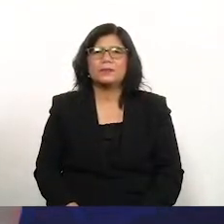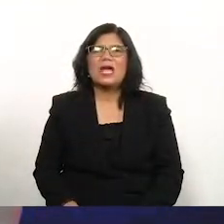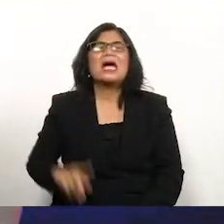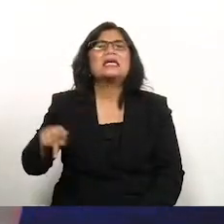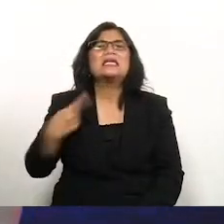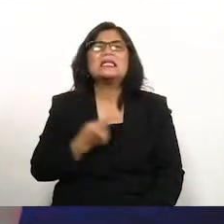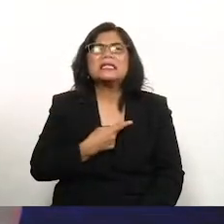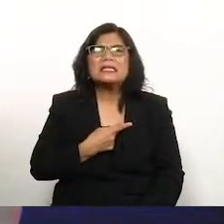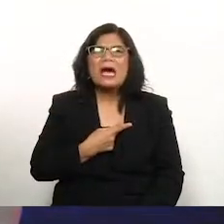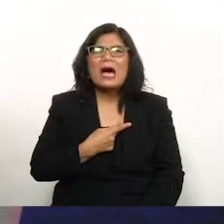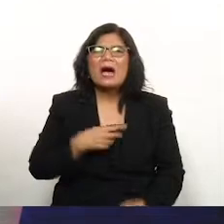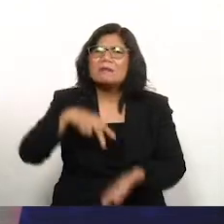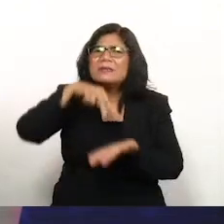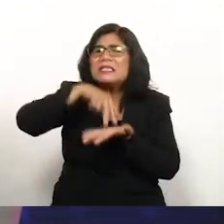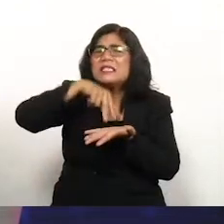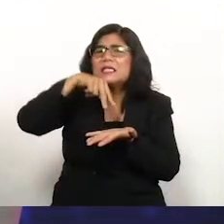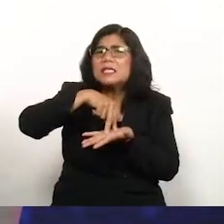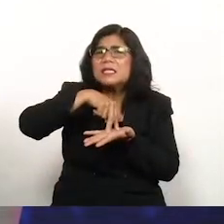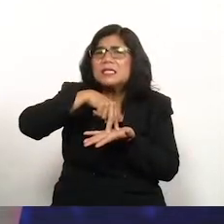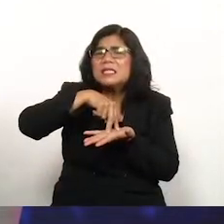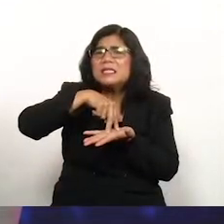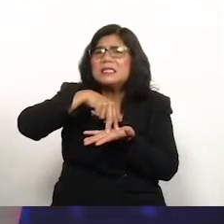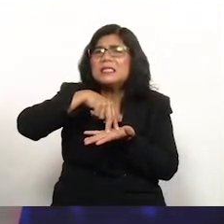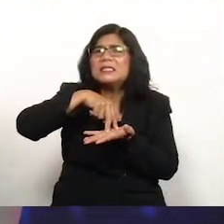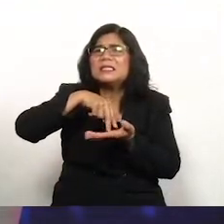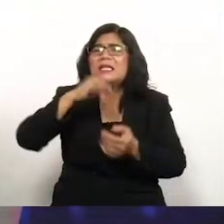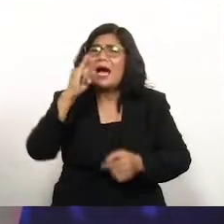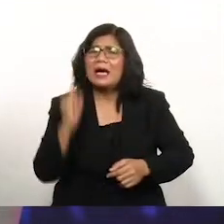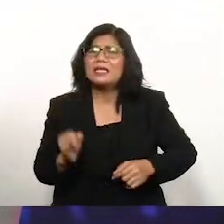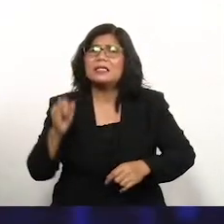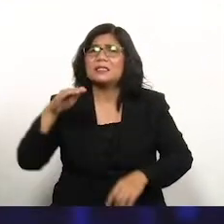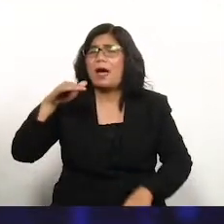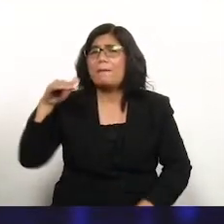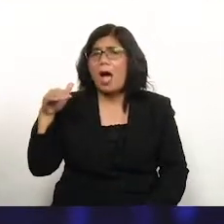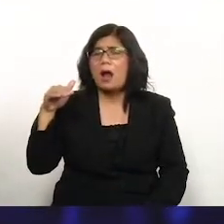Hai ular vending the Dreams